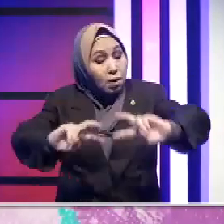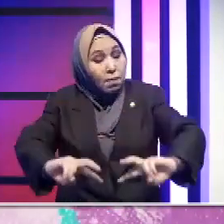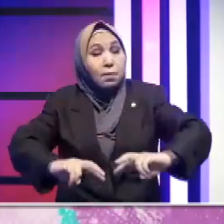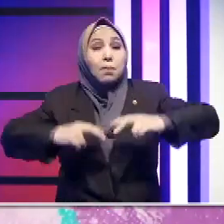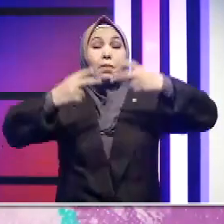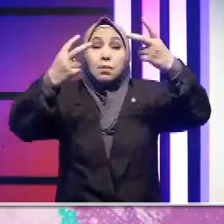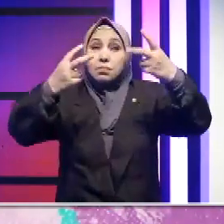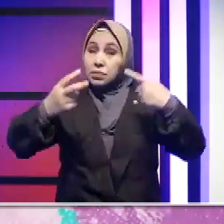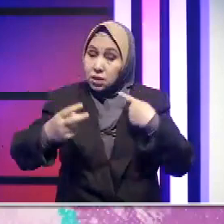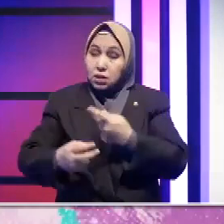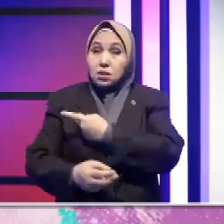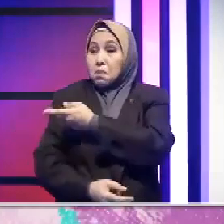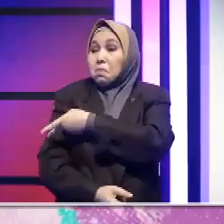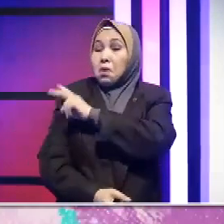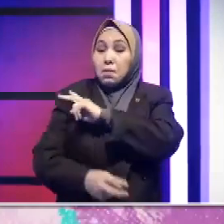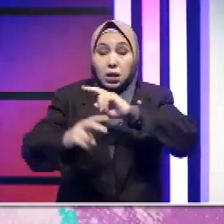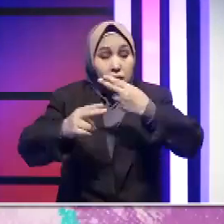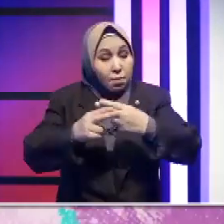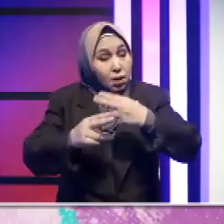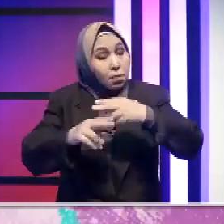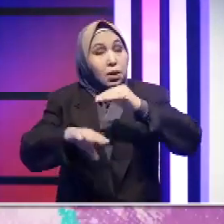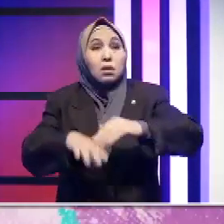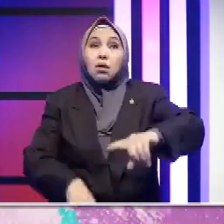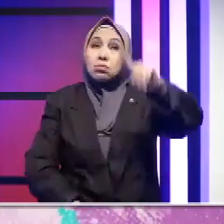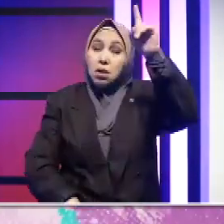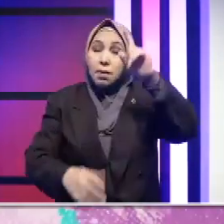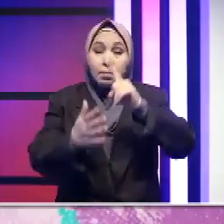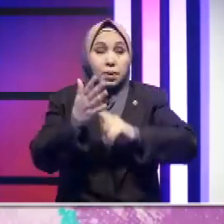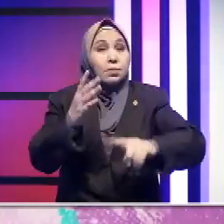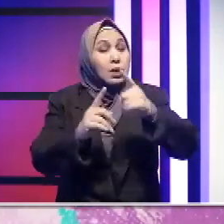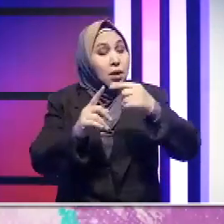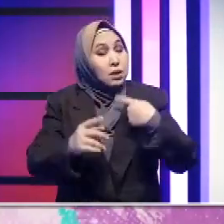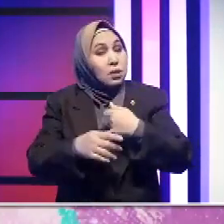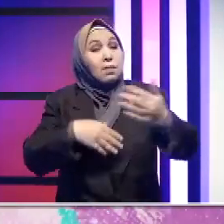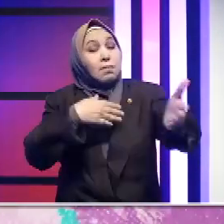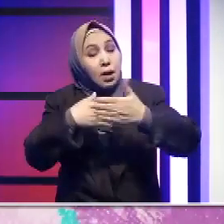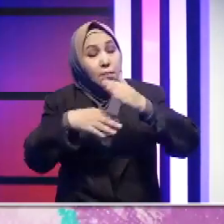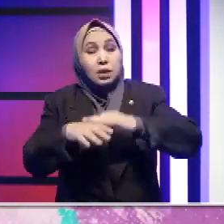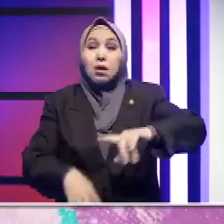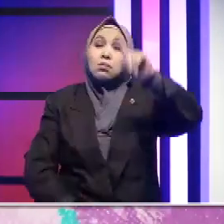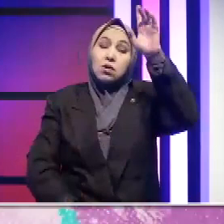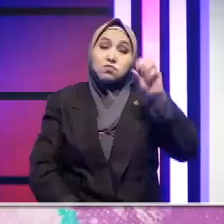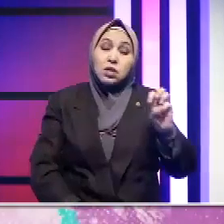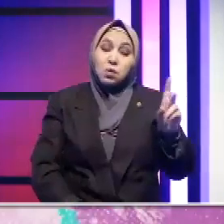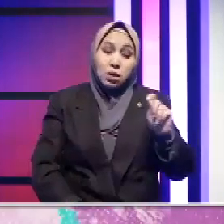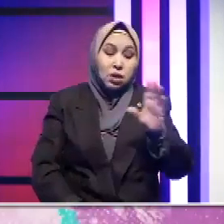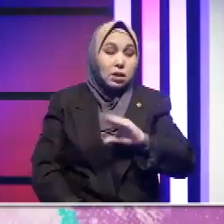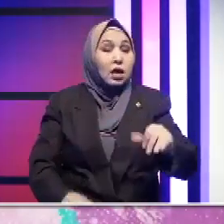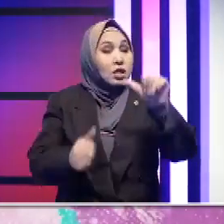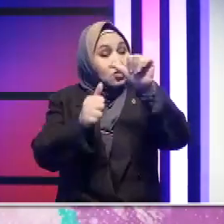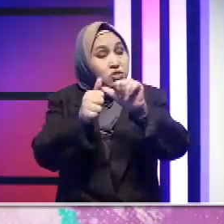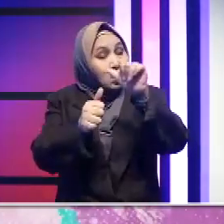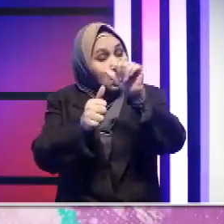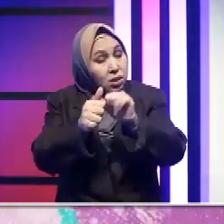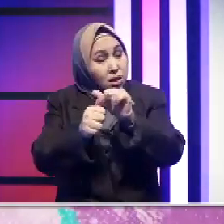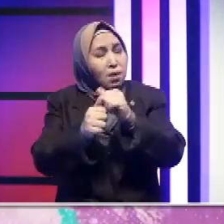status kita Namun kita di sisi Allah ta'ala apabila kita kembali kepada AllAh subhana wa taala dan bagi Setiap